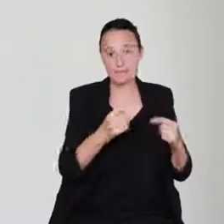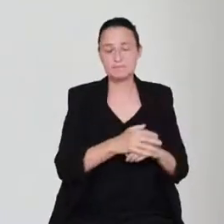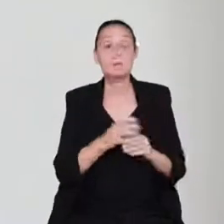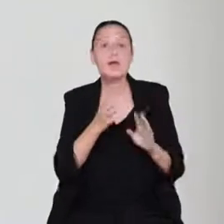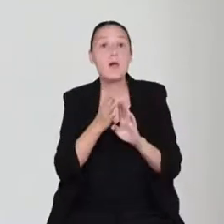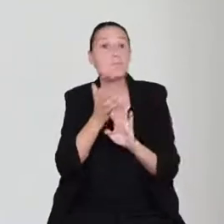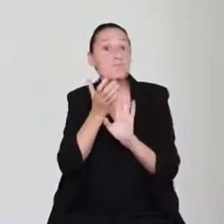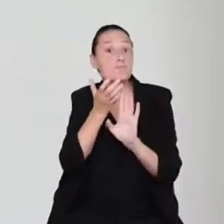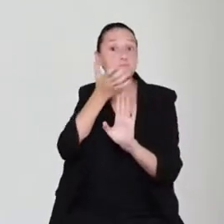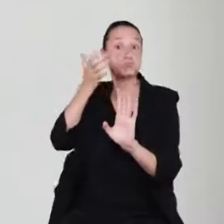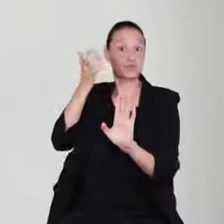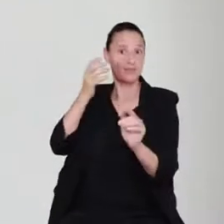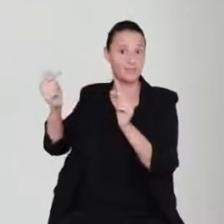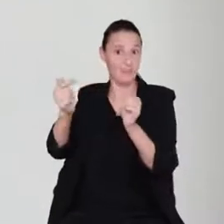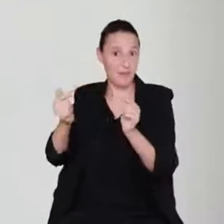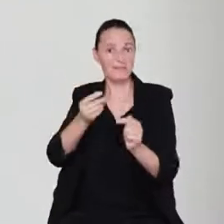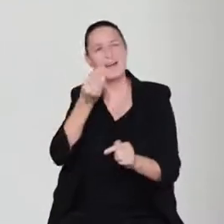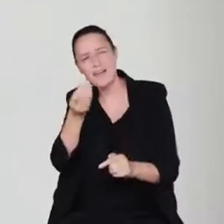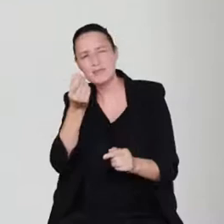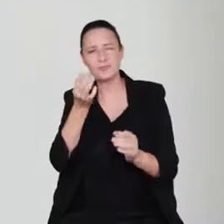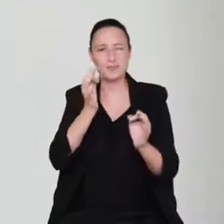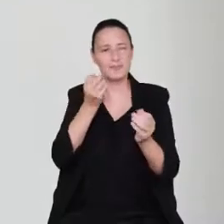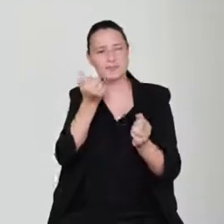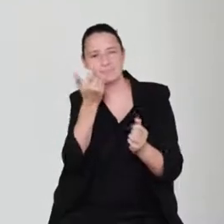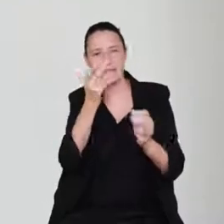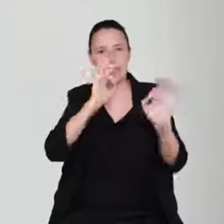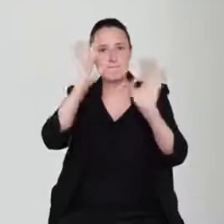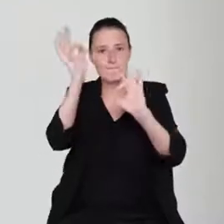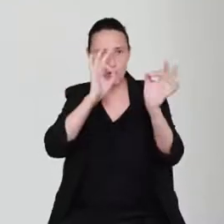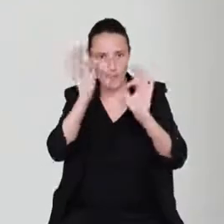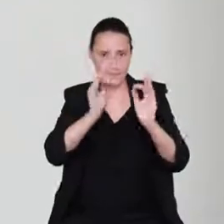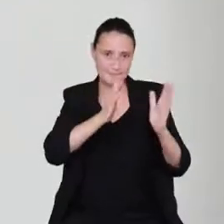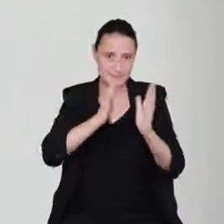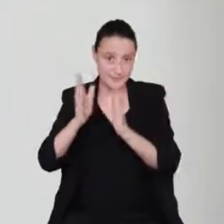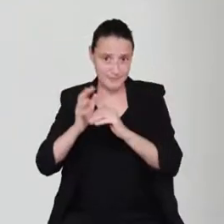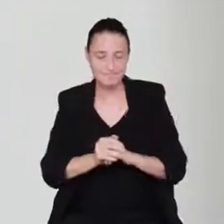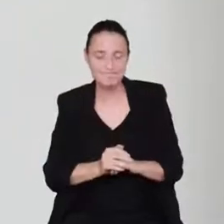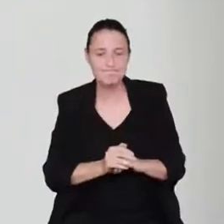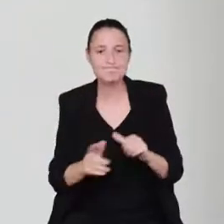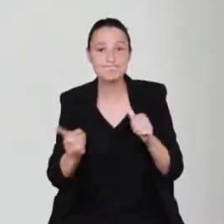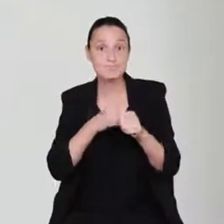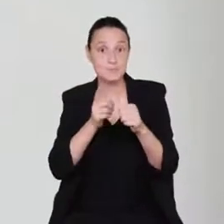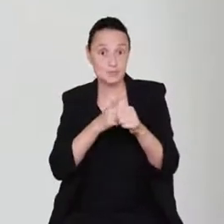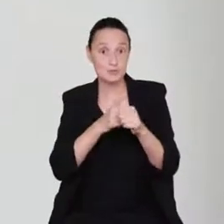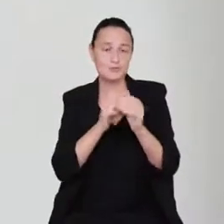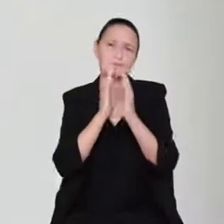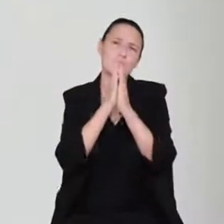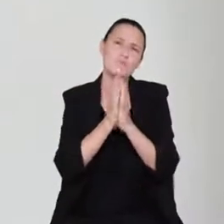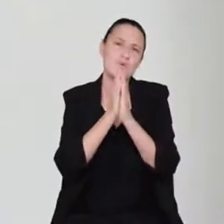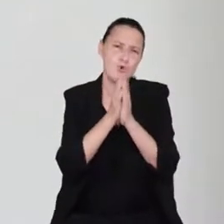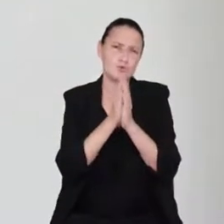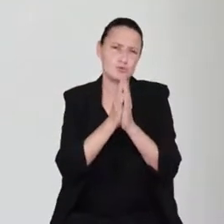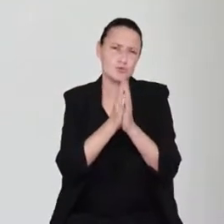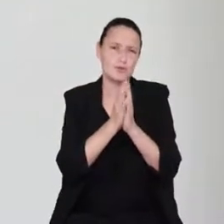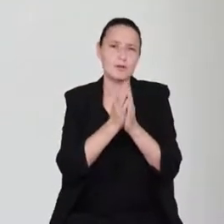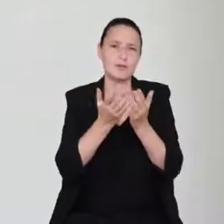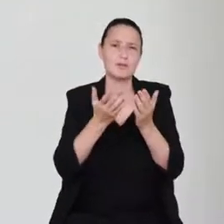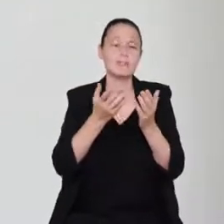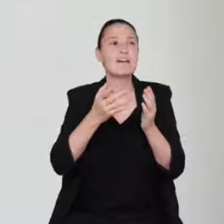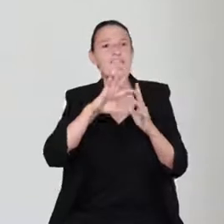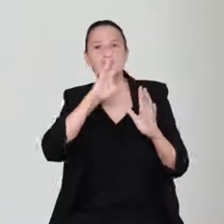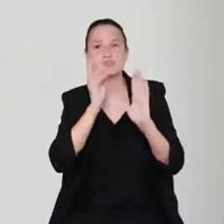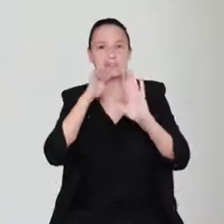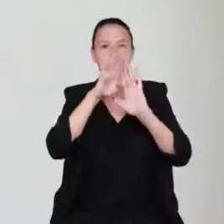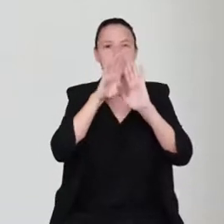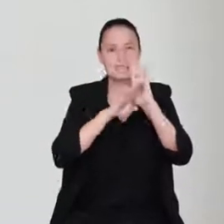bardzo ważnych, takich porządkowych, więc muszę je odczytać. Po pierwsze, bardzo prosimy o przestrzeganie wszystkich